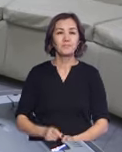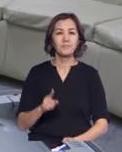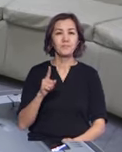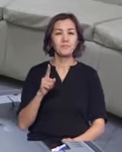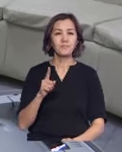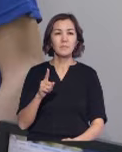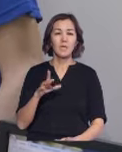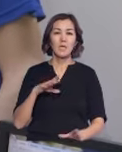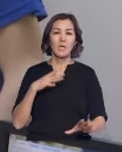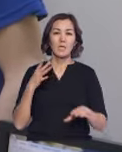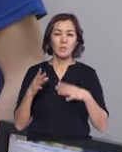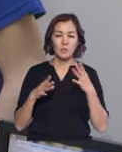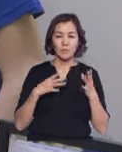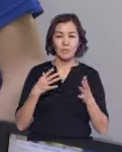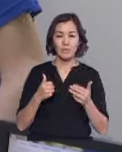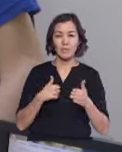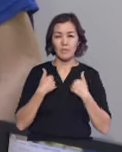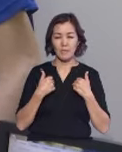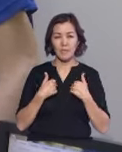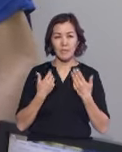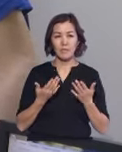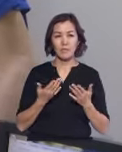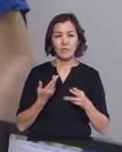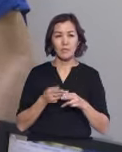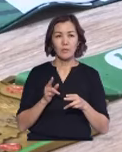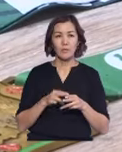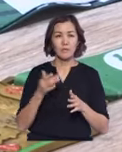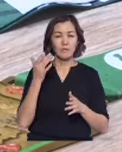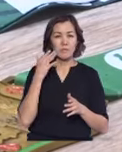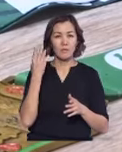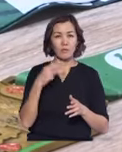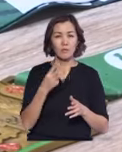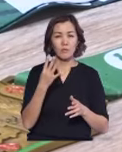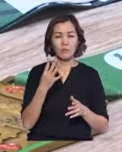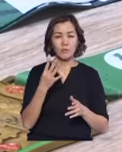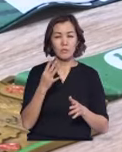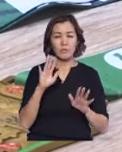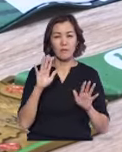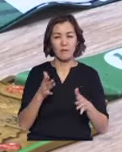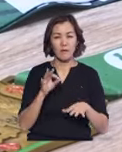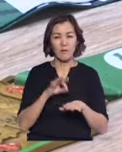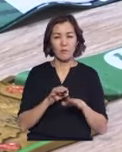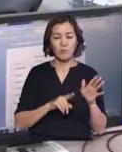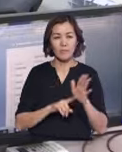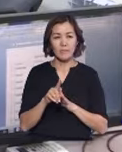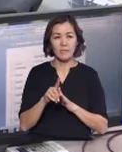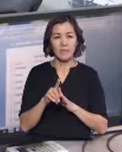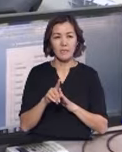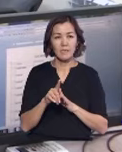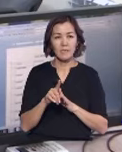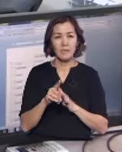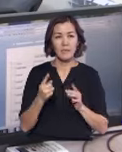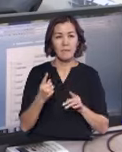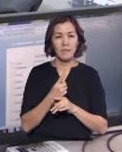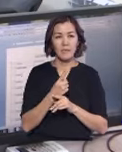десең жүгір, бұл Досмұхамбет Төлегеновтың нақыл сөзі. Себебі ол 34 жасында аяқ астынан сырқаттанып қалған. Айтуынша